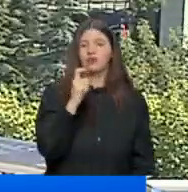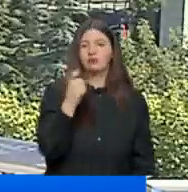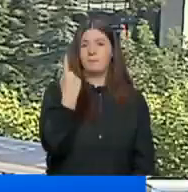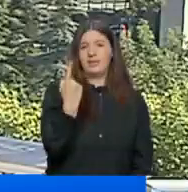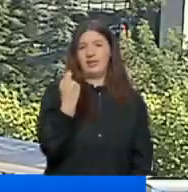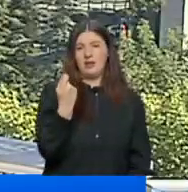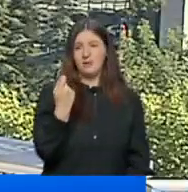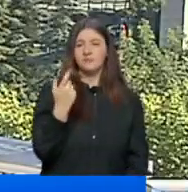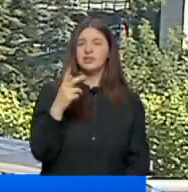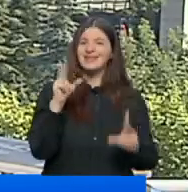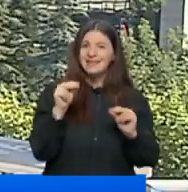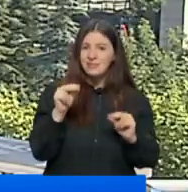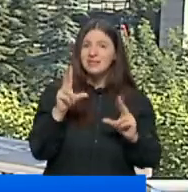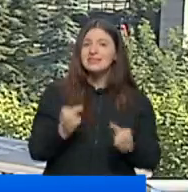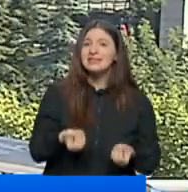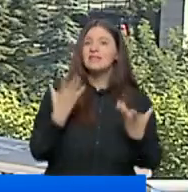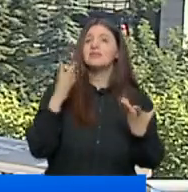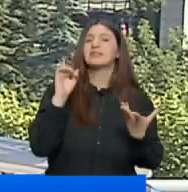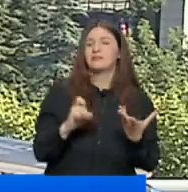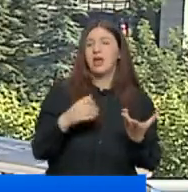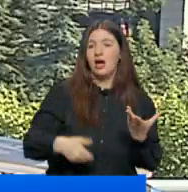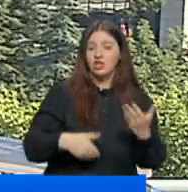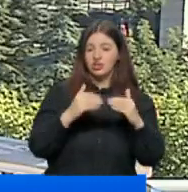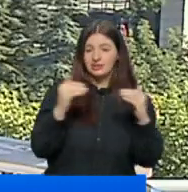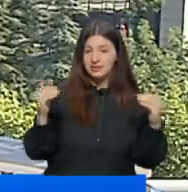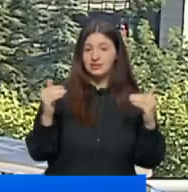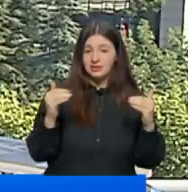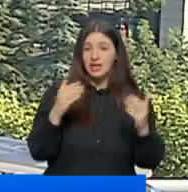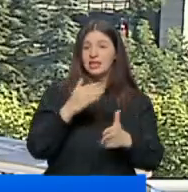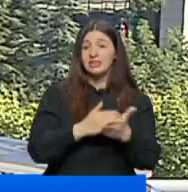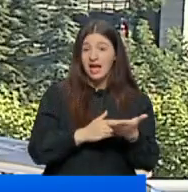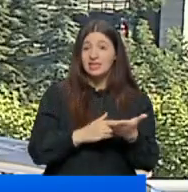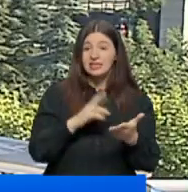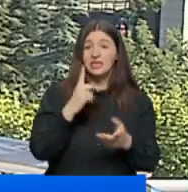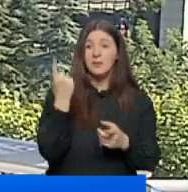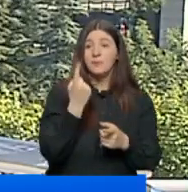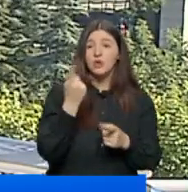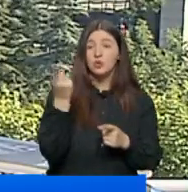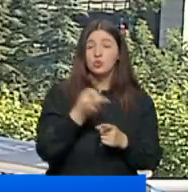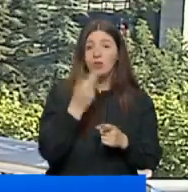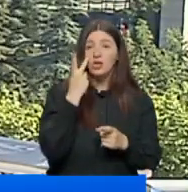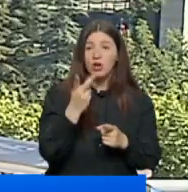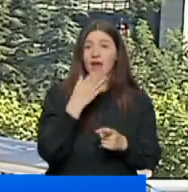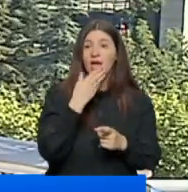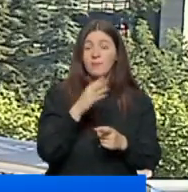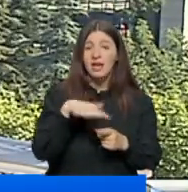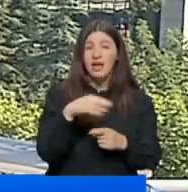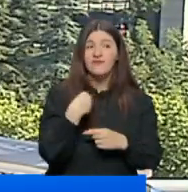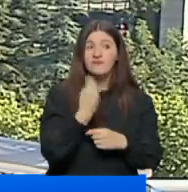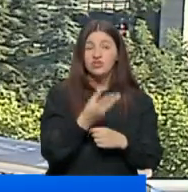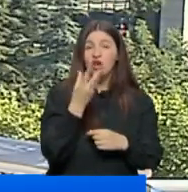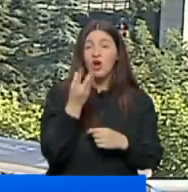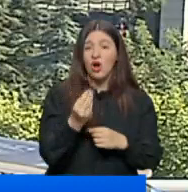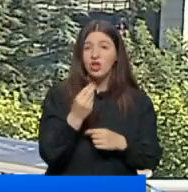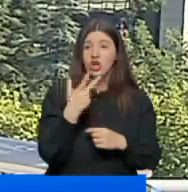lira. Yeter mi yetmez mi? Açlık sınırının yarısı kadar bir oranda emeklilere verilecek